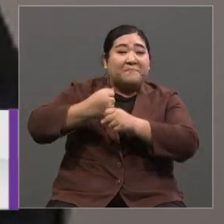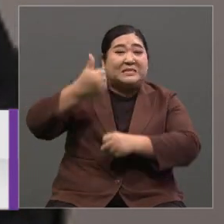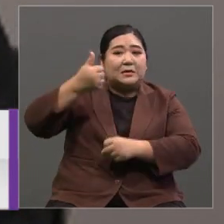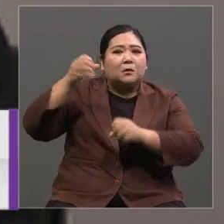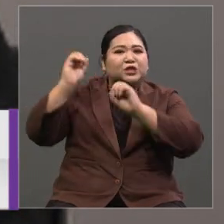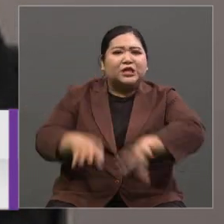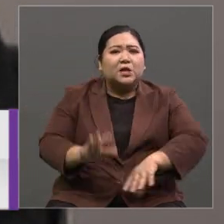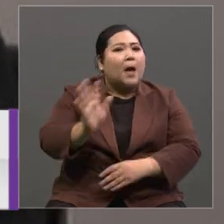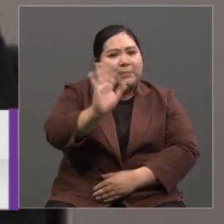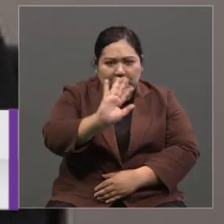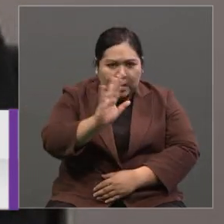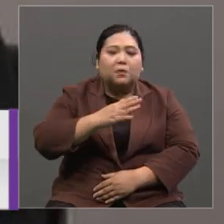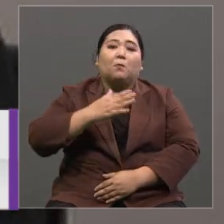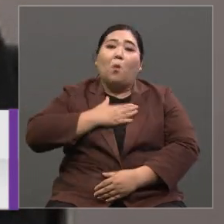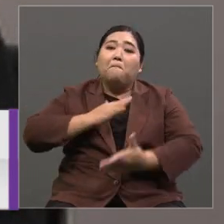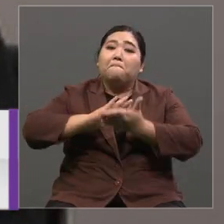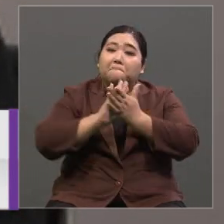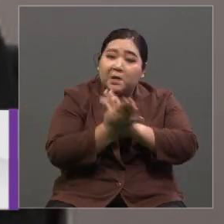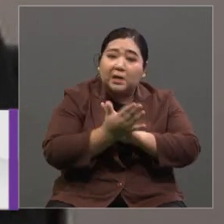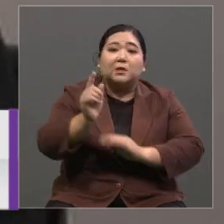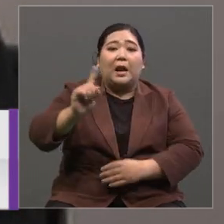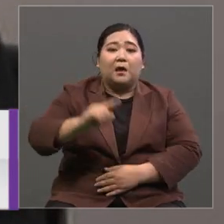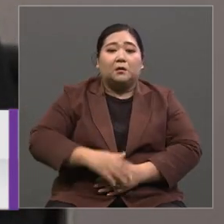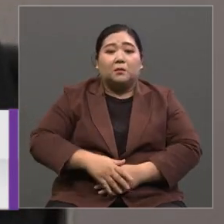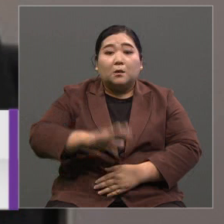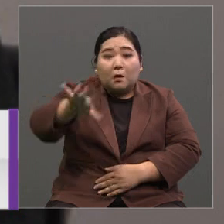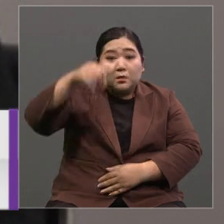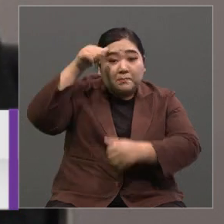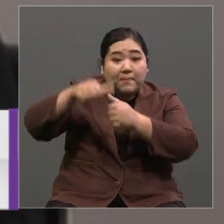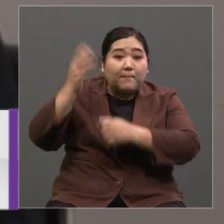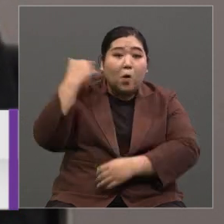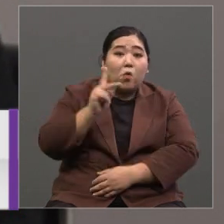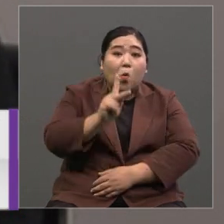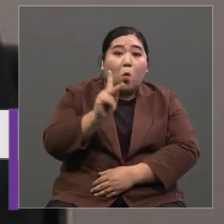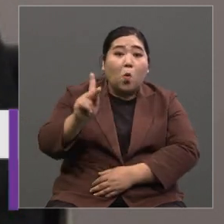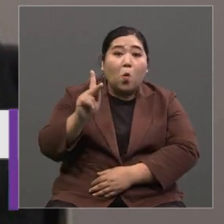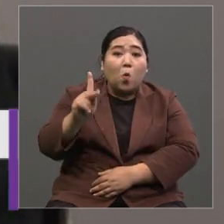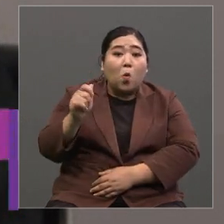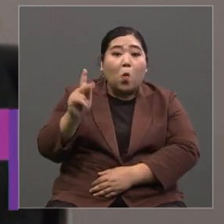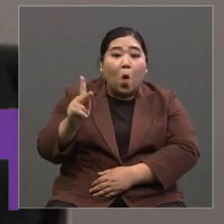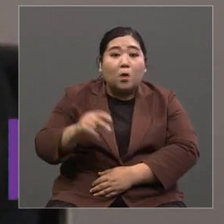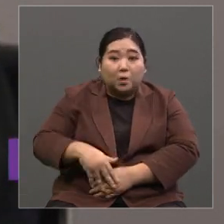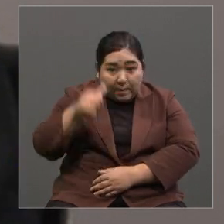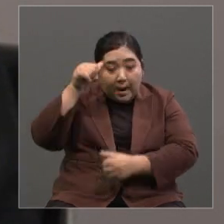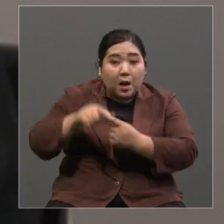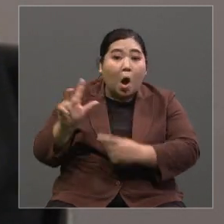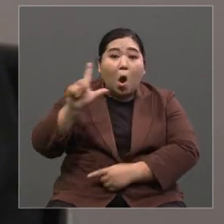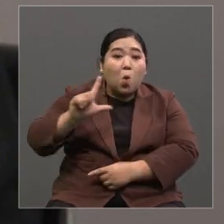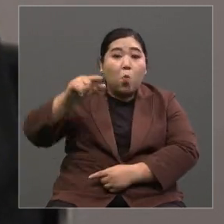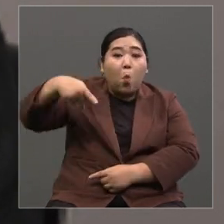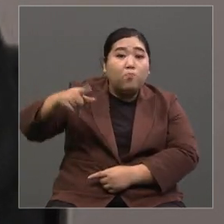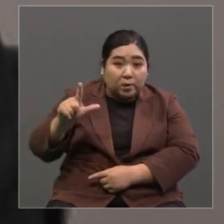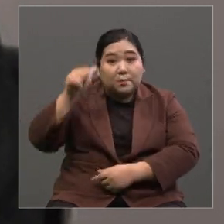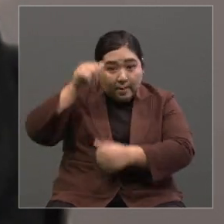แต่ว่าจุดเปลี่ยนของผมเนี่ยคือทุกคนจำคดีกรุบกรอบได้ใช่ไหมคดีลุงพลเคสนั้นเนี่ย